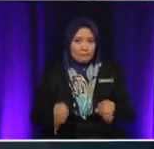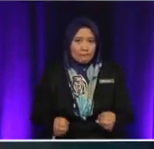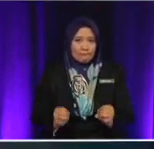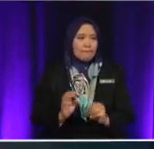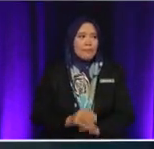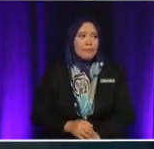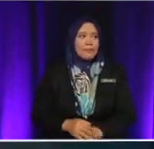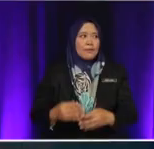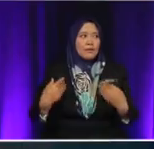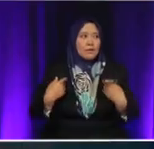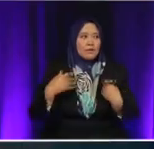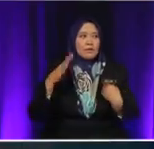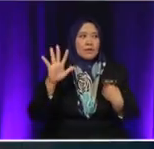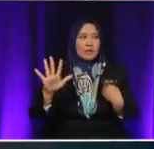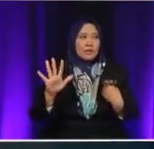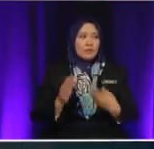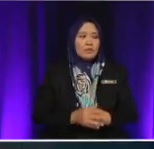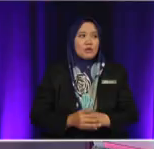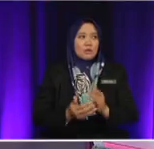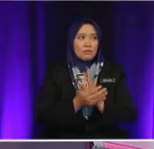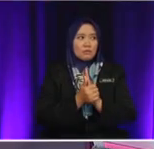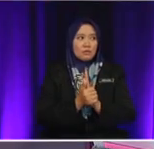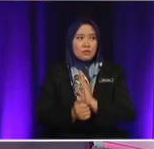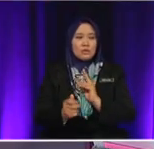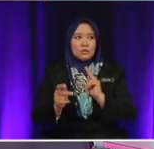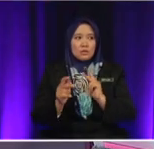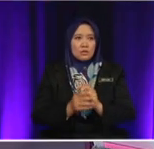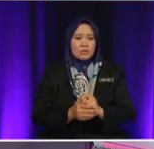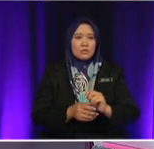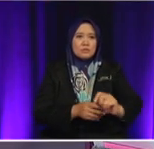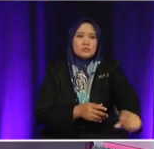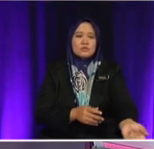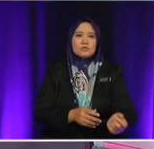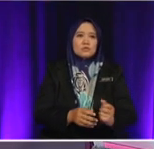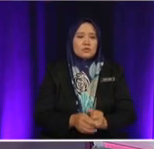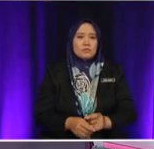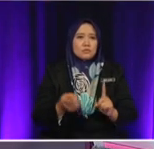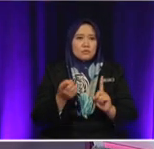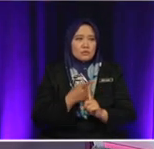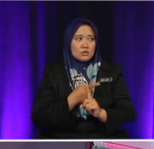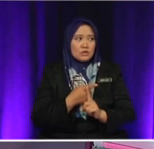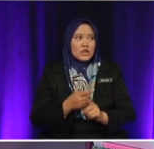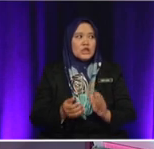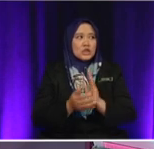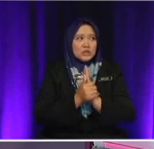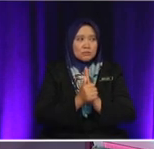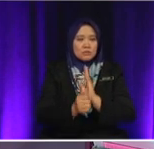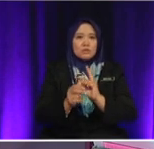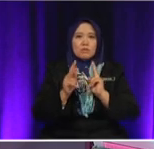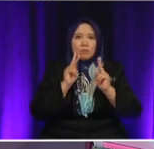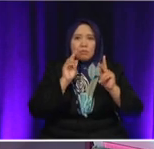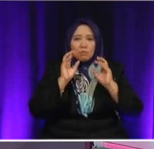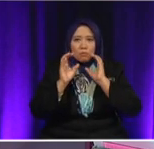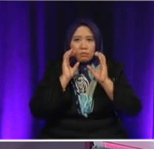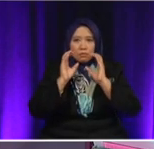kepada 5 kemahiran asas keusahawanan hubungan manusia. Iaitu yang pertama, kemahiran komunikasi. Pastilah bila kata